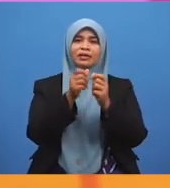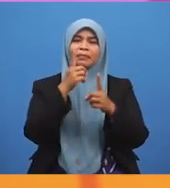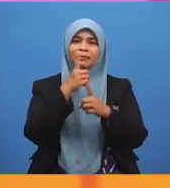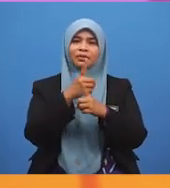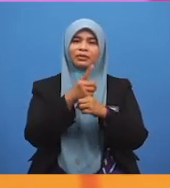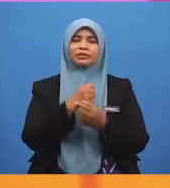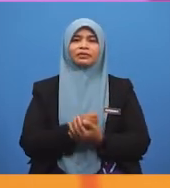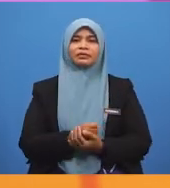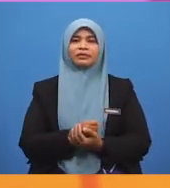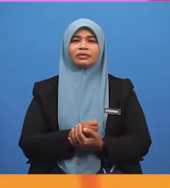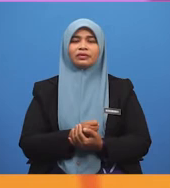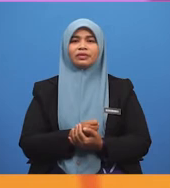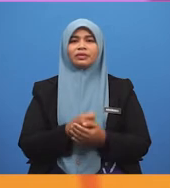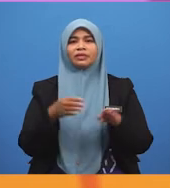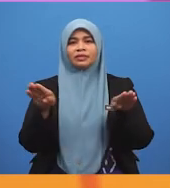betul.